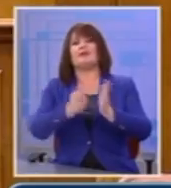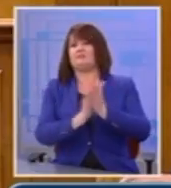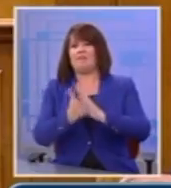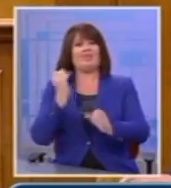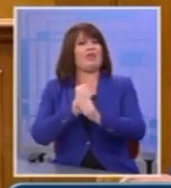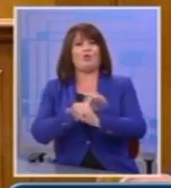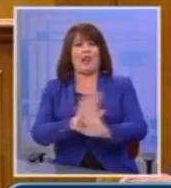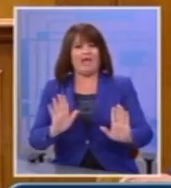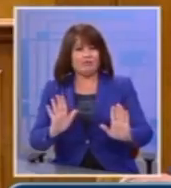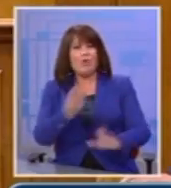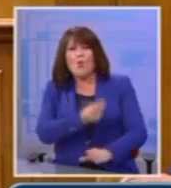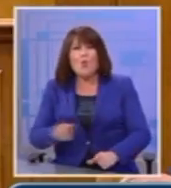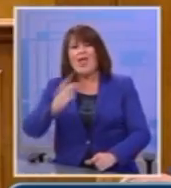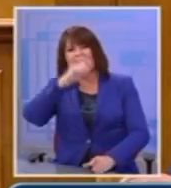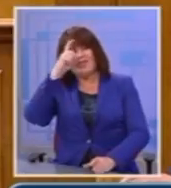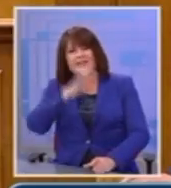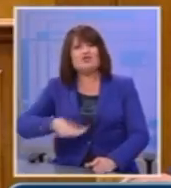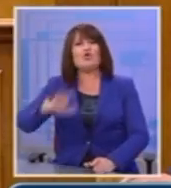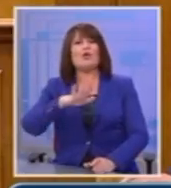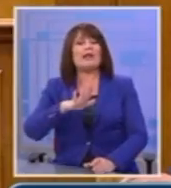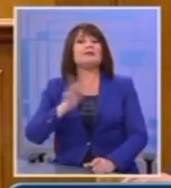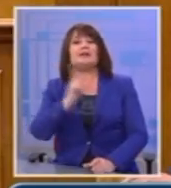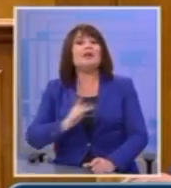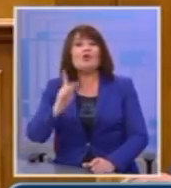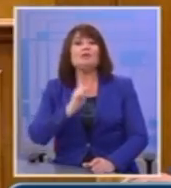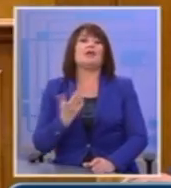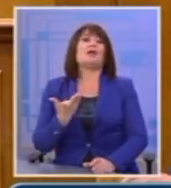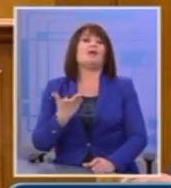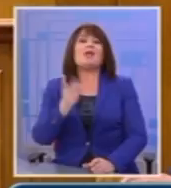παρά τις τεράστιες δυσκολίες που έχουν δημιουργηθεί στον κοινωνικό και οικονομικό ιστό,